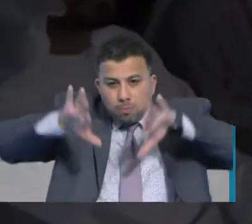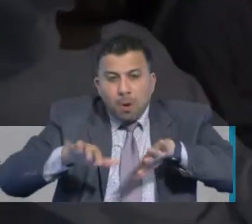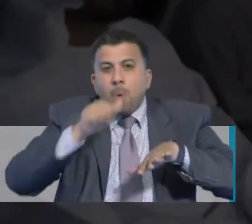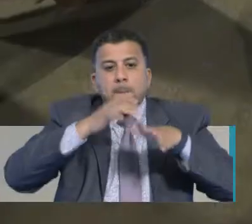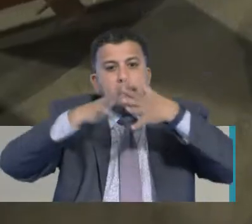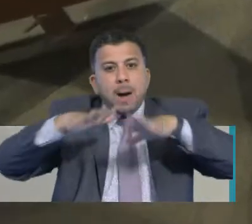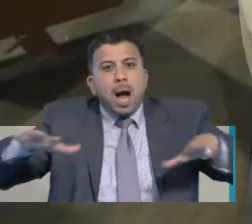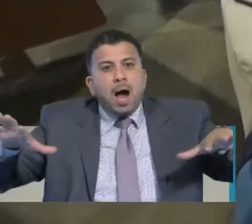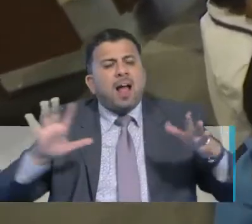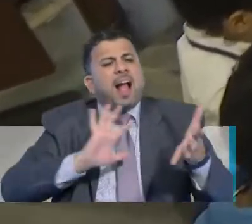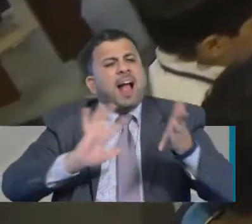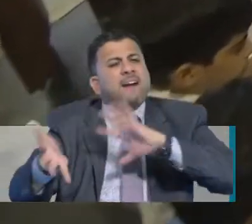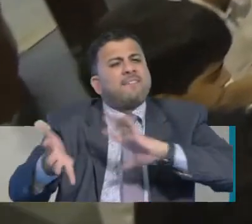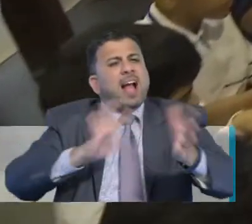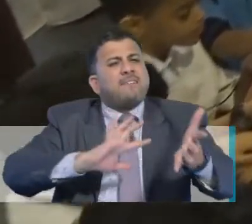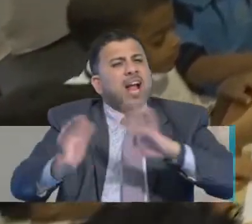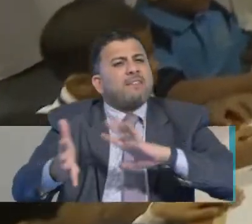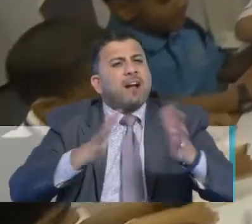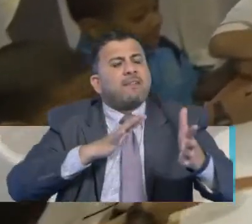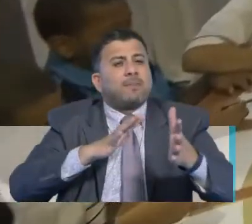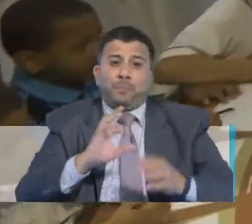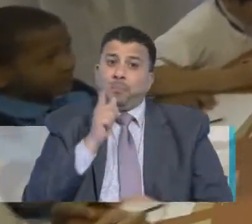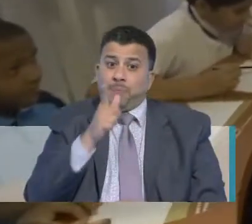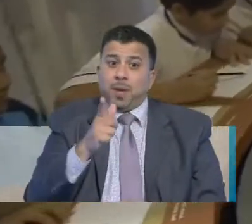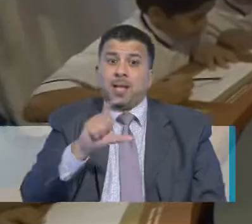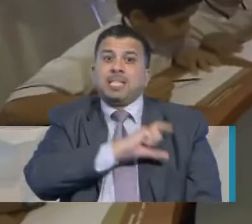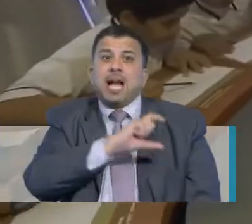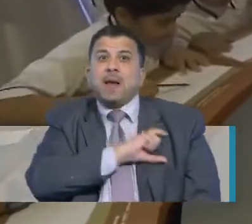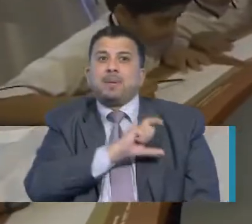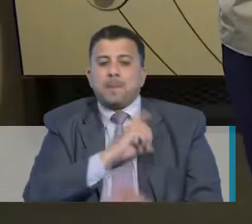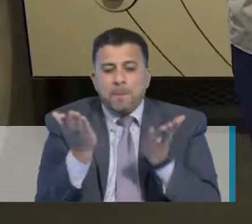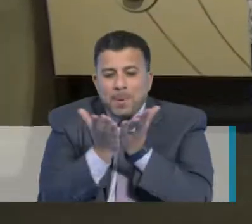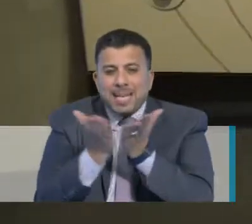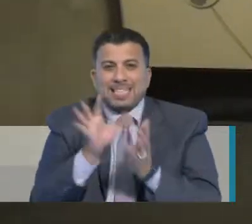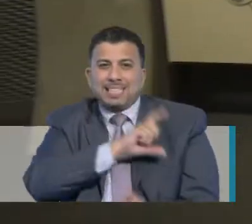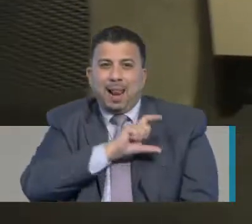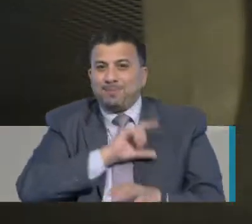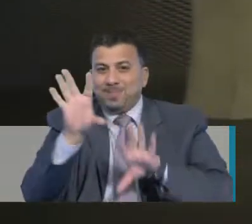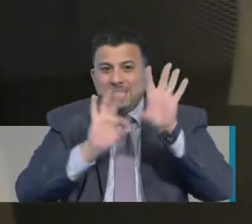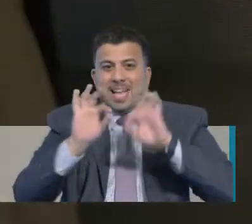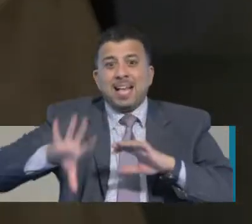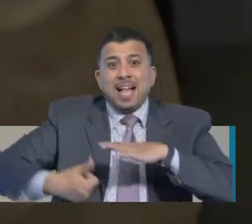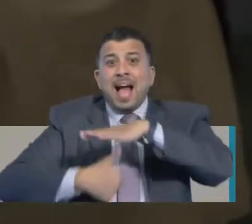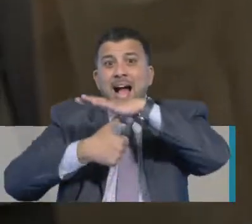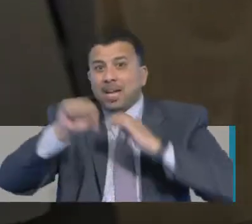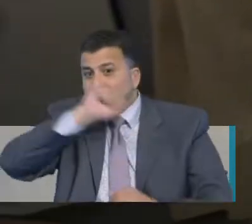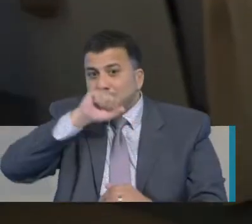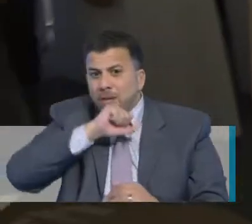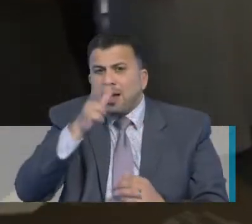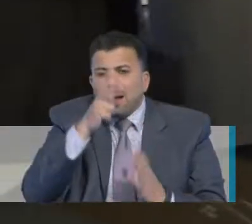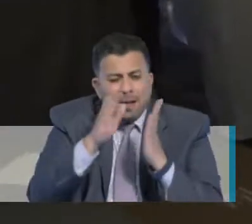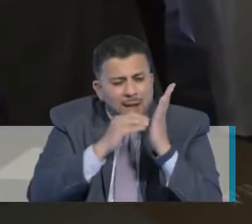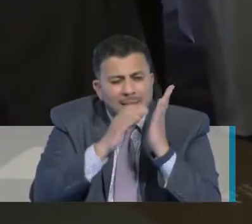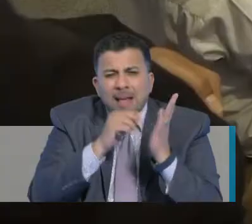وبحارها. بدورهم قدم عدد من طلبة المدارس أمام صاحب السمو حاكم الشارقة نبذة عن